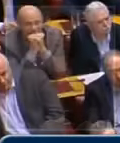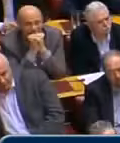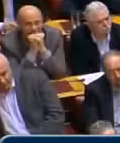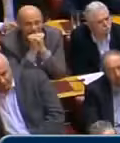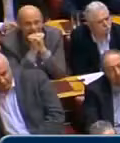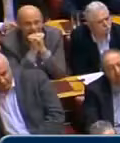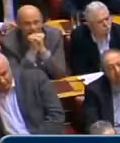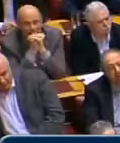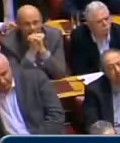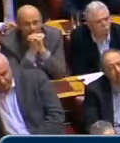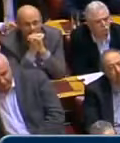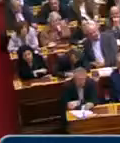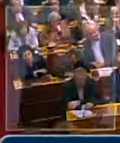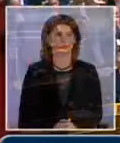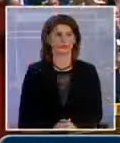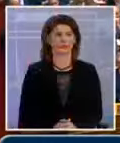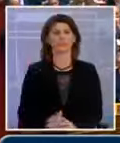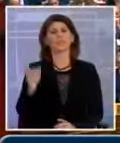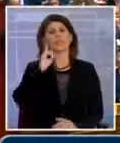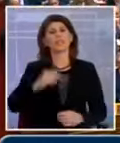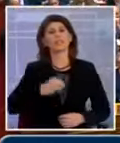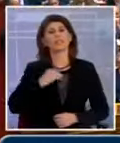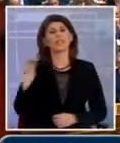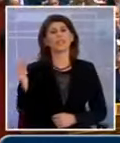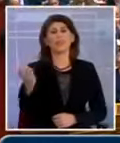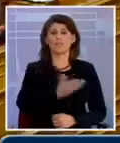Κυρίες και κύριοι βουλευτές, το τοπίο στην Ελλάδα και στην Ευρώπη